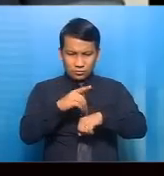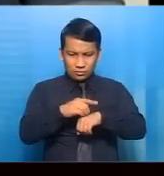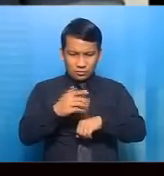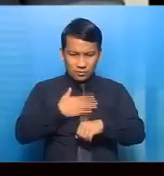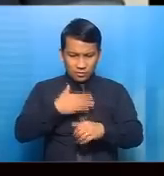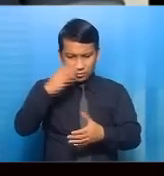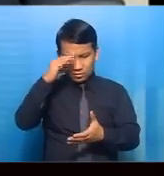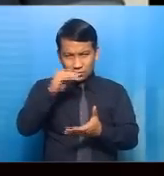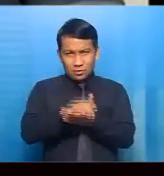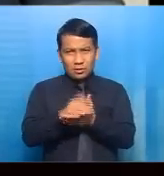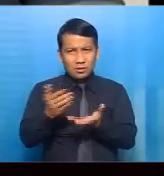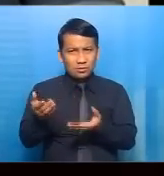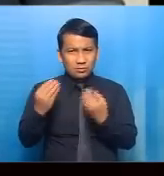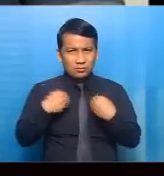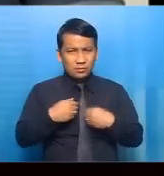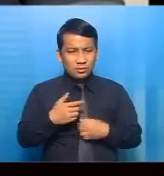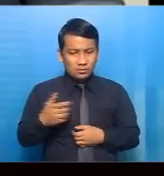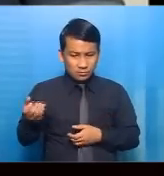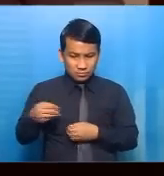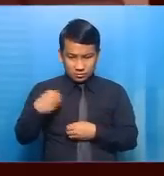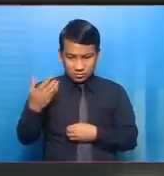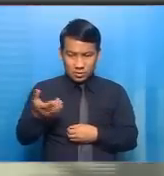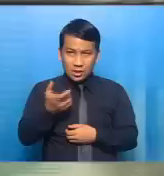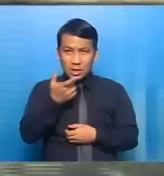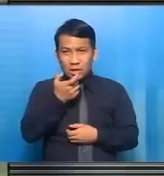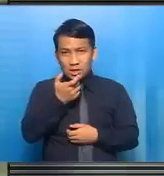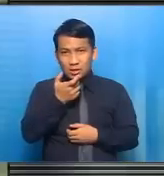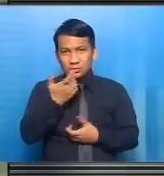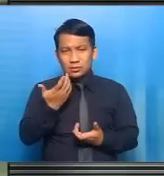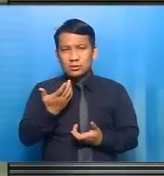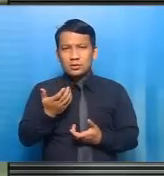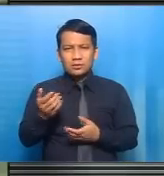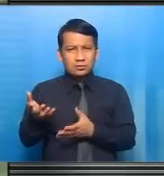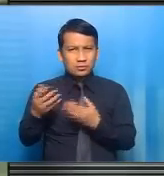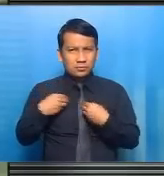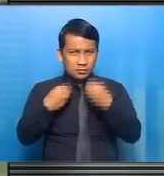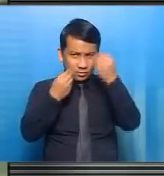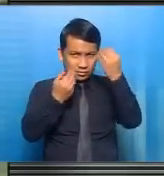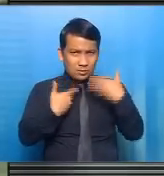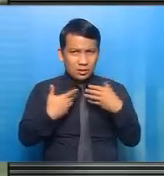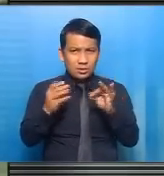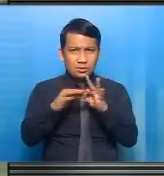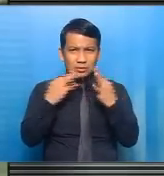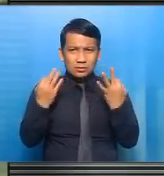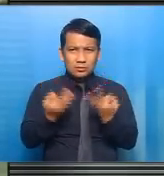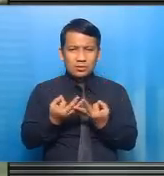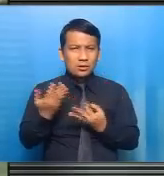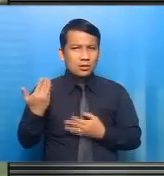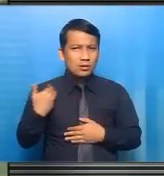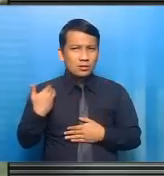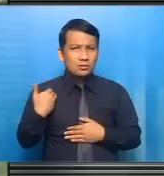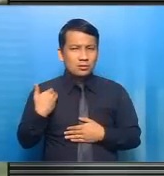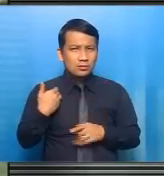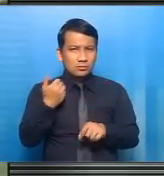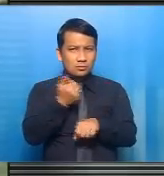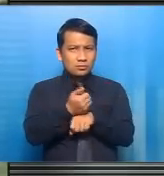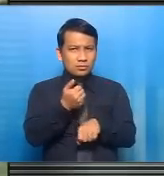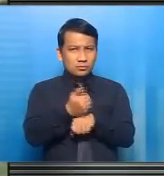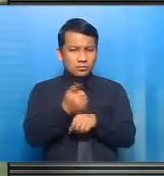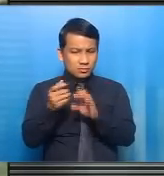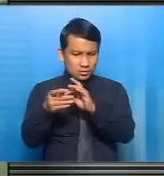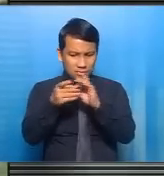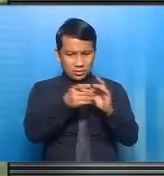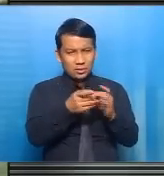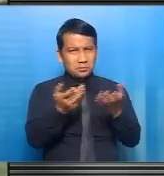ko, bakit po binigyan nila ng radyo yung asawa ko? Nakatanggap naman daw ng impormasyon ng pamilya na may mga nag-aakusang nasangkot si